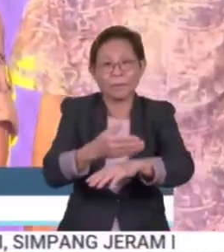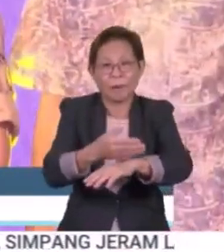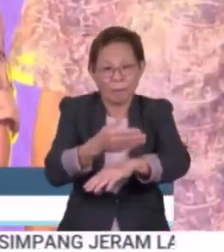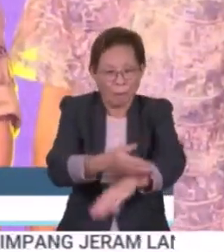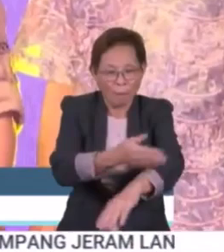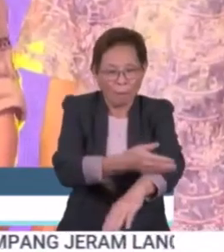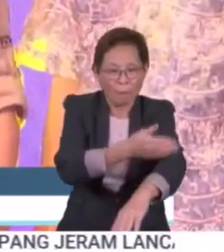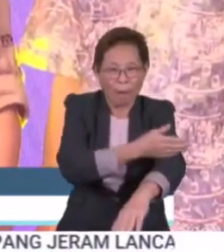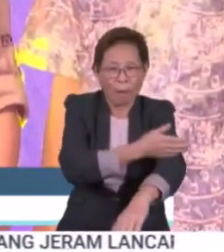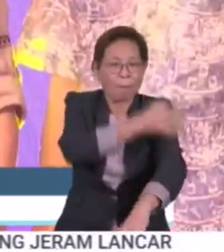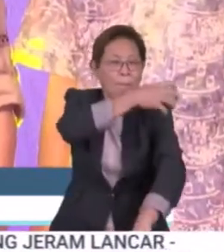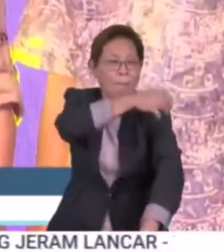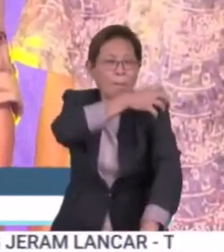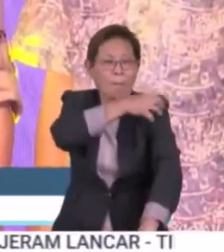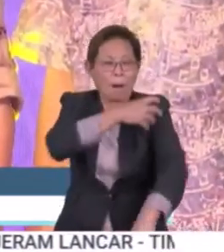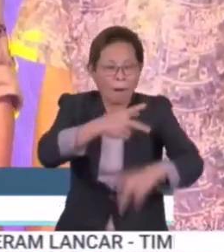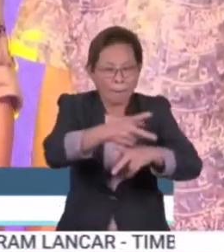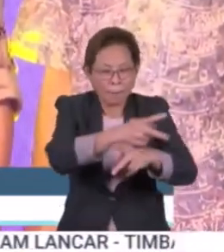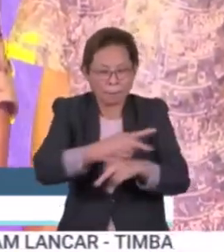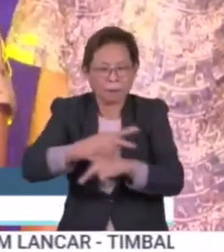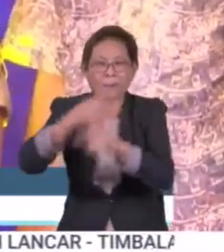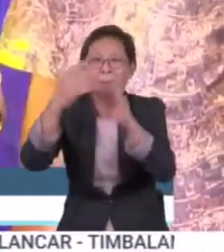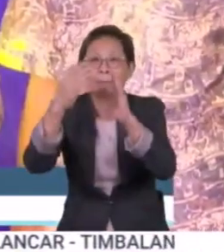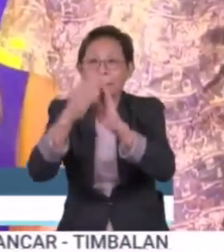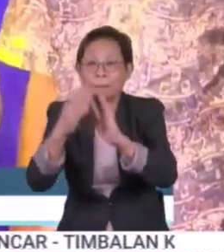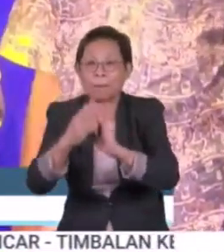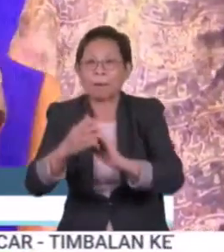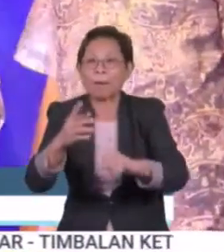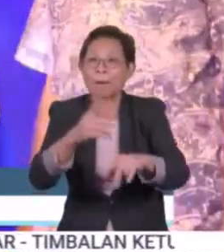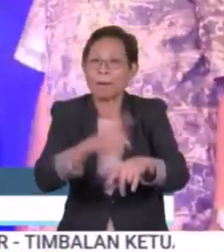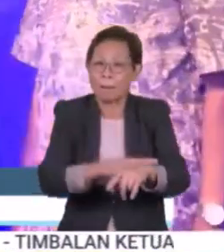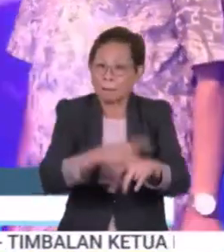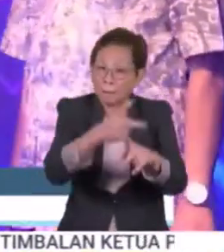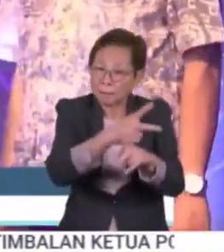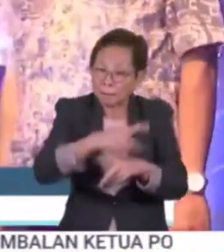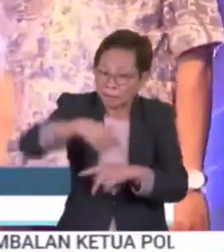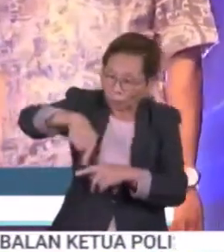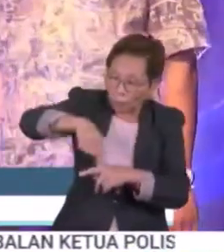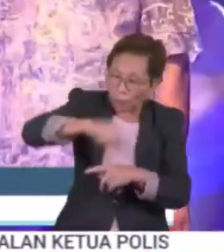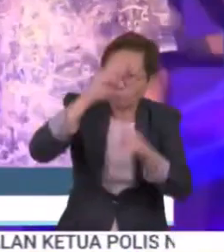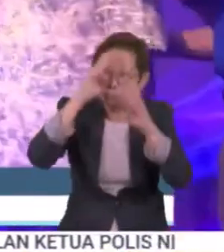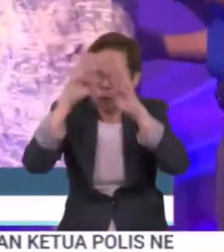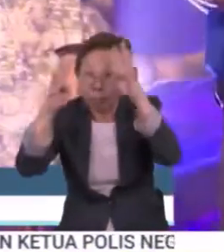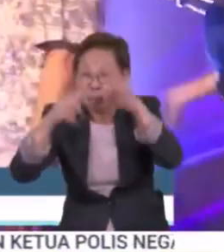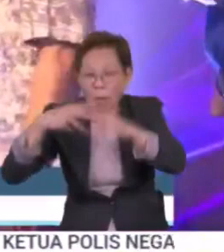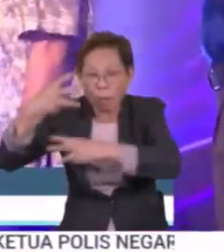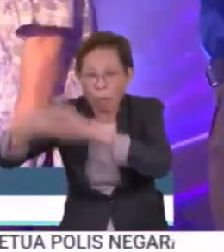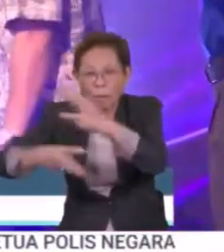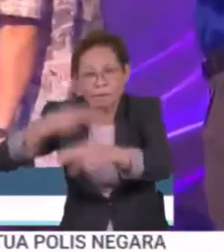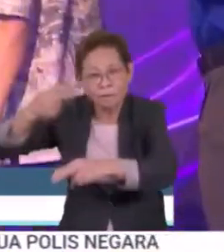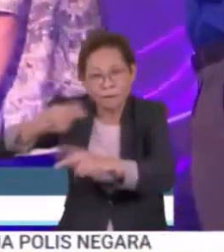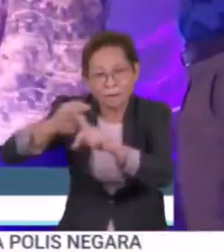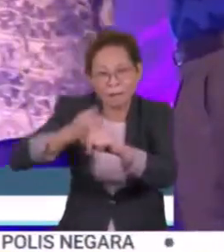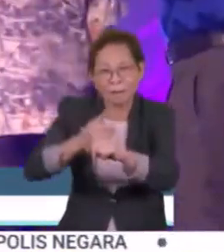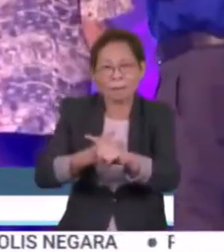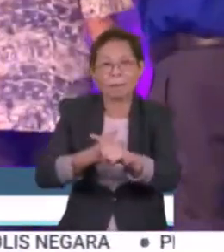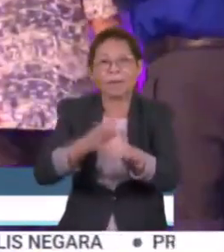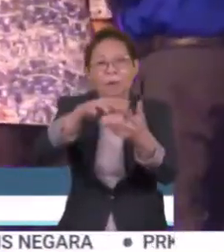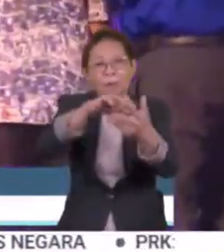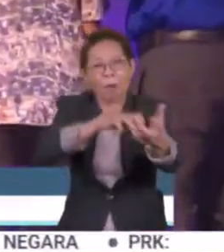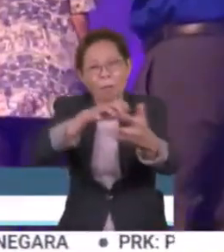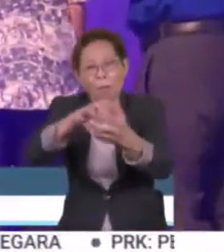kepada aspek penguat kekuasaan pemeliharaan Belanda dalam masa sama menjaga quality dan ke bentuk warisan sejarah daripada mengalami